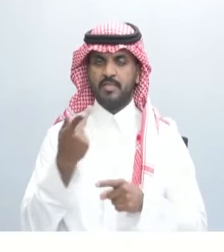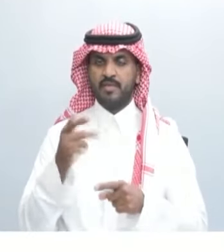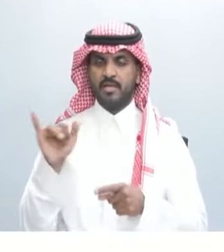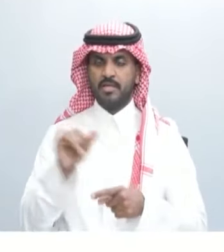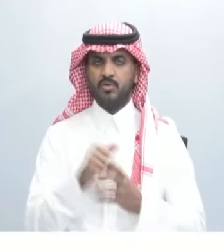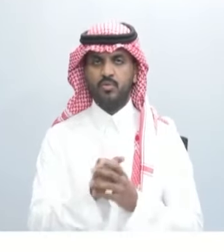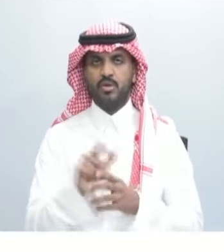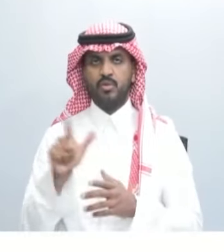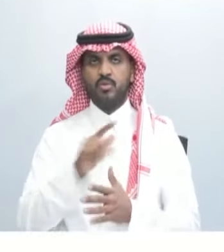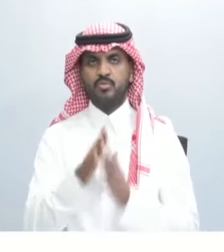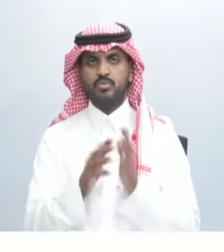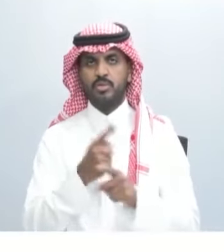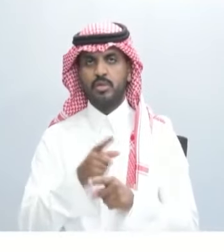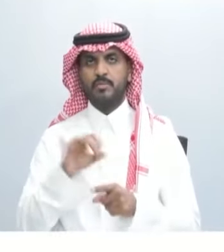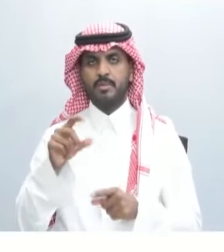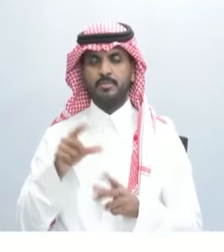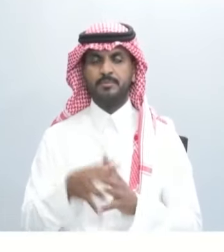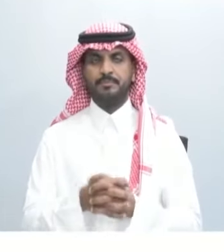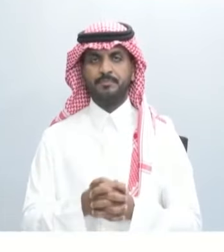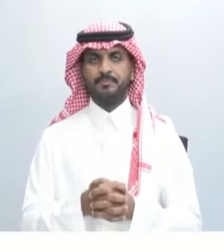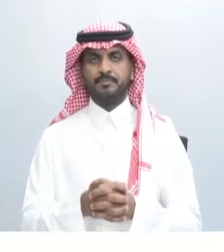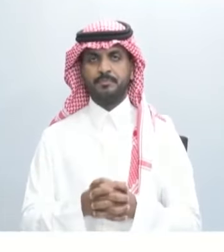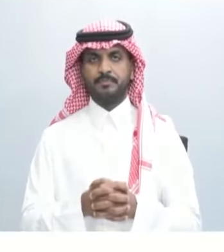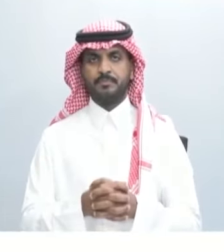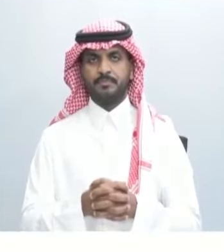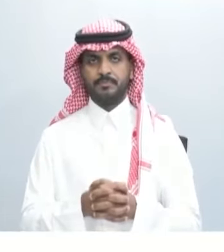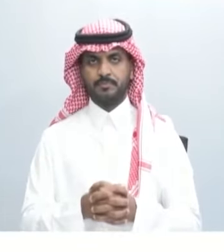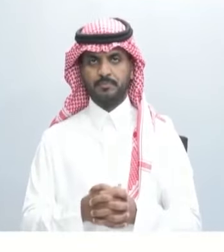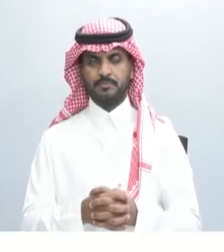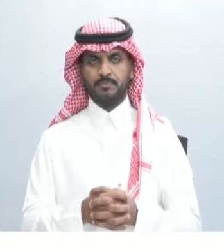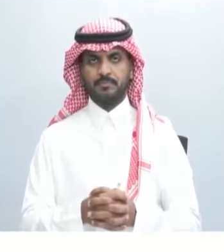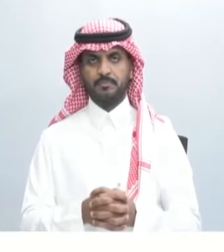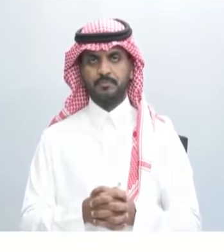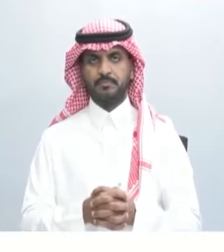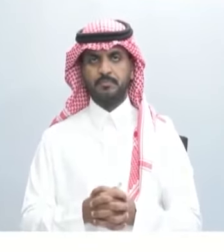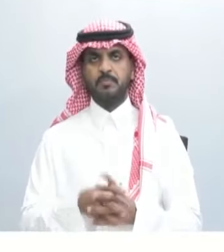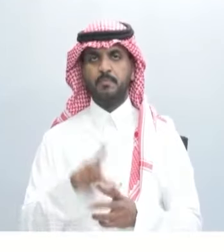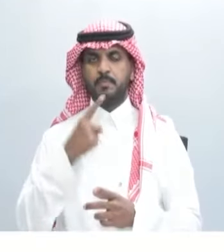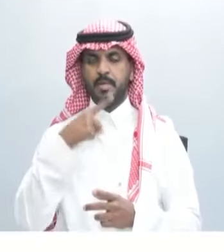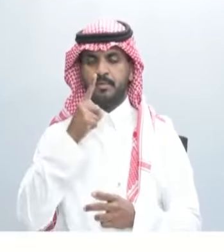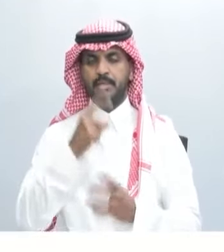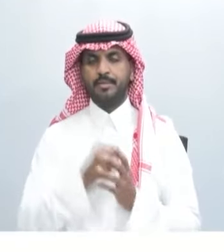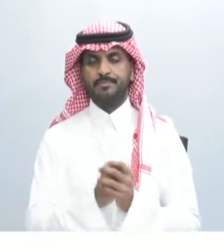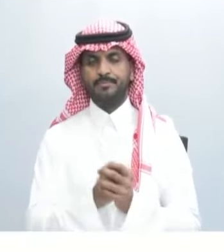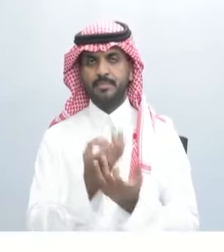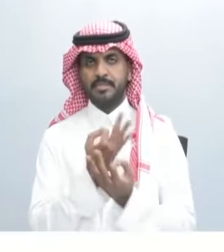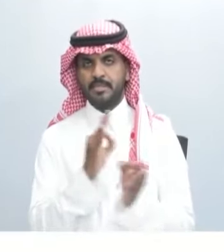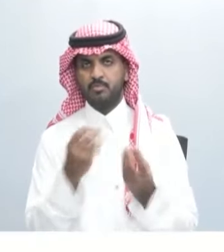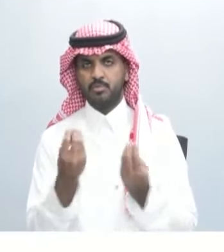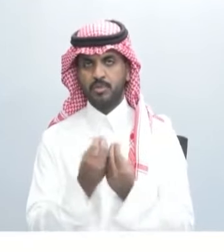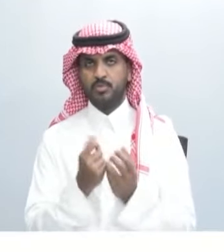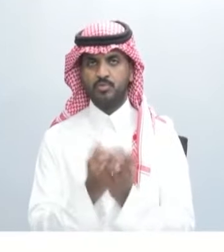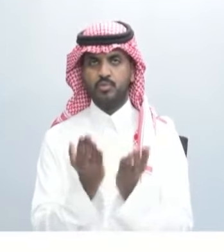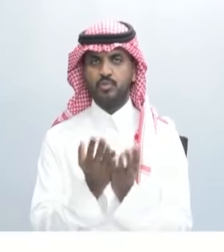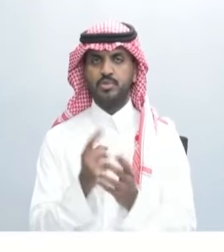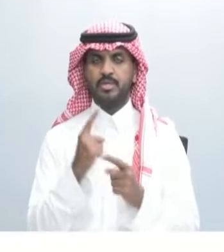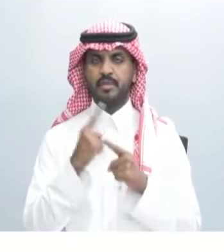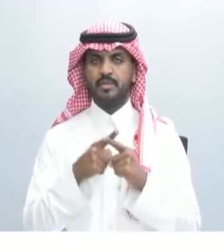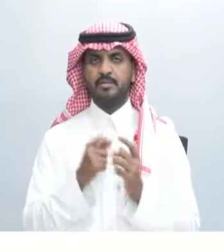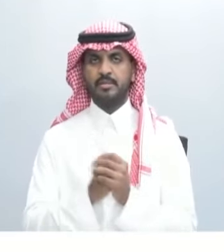الاستاذ علي القحطاني ويرافقني في لغه الاشاره زميلي الاستاذ محمد الاكلبي بمشيئه الله نستكمل واياكم